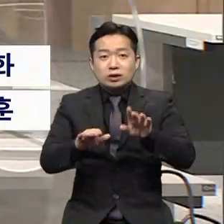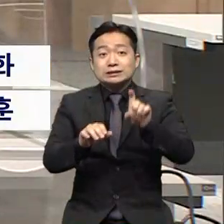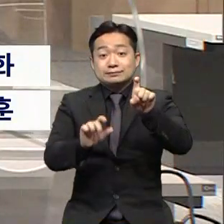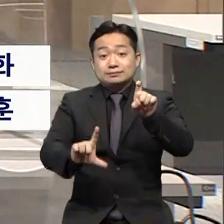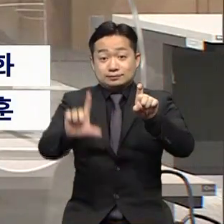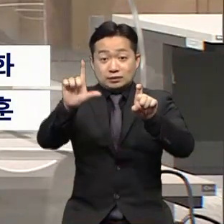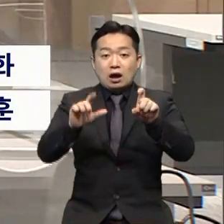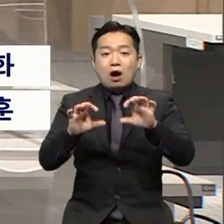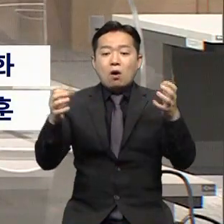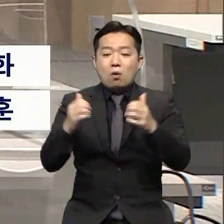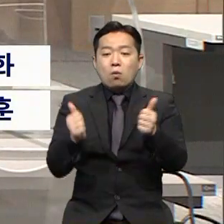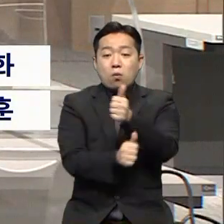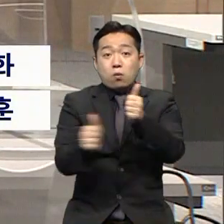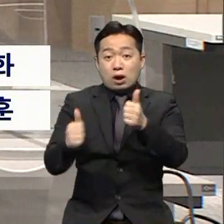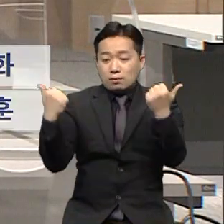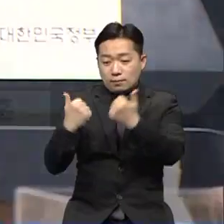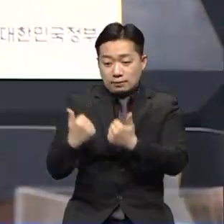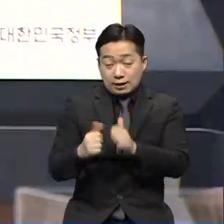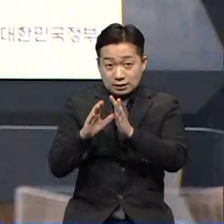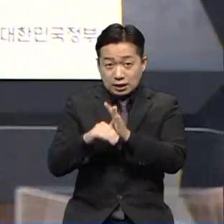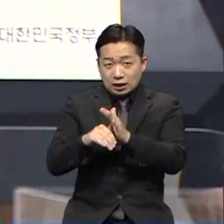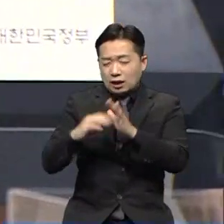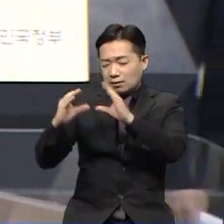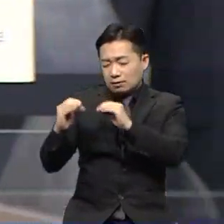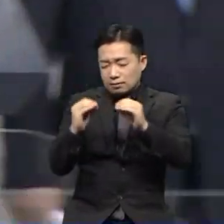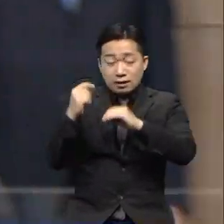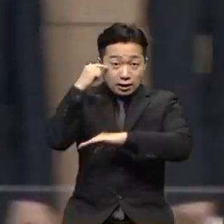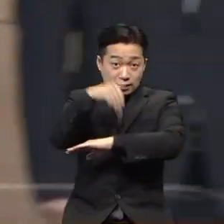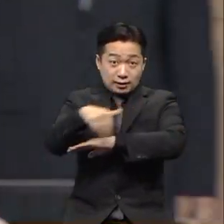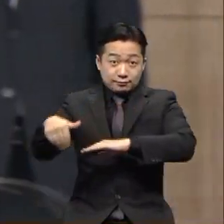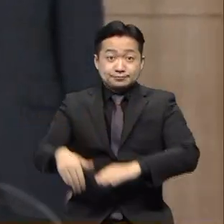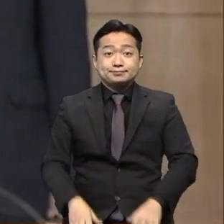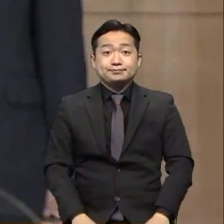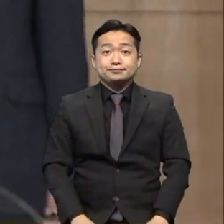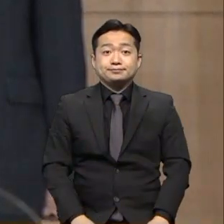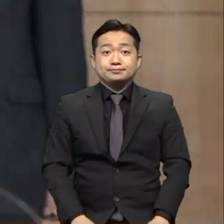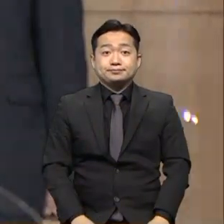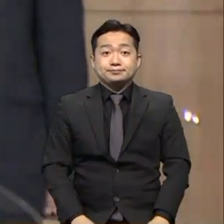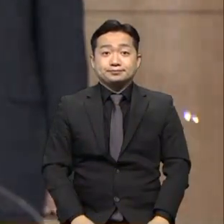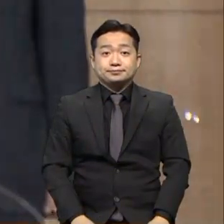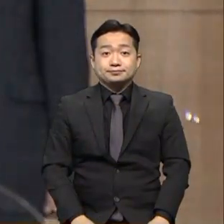10일 열리는 관계 장관회의에서 집중 논의하기로 했습니다. SBS 한상우입니다.